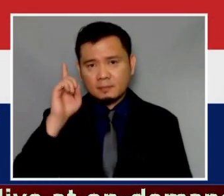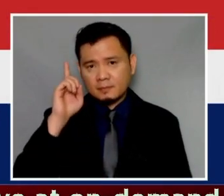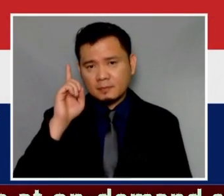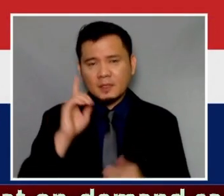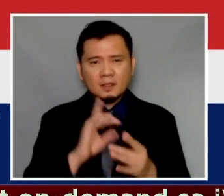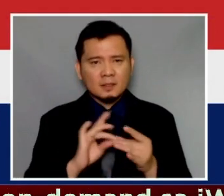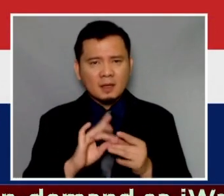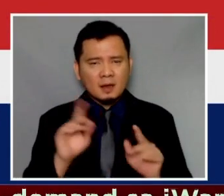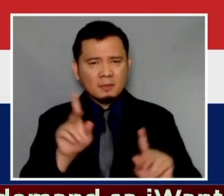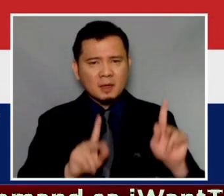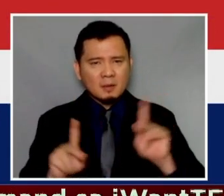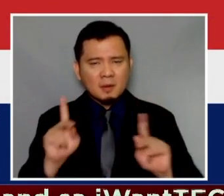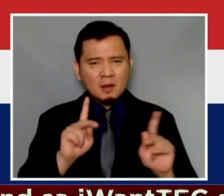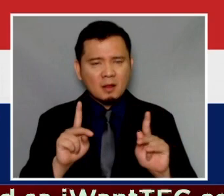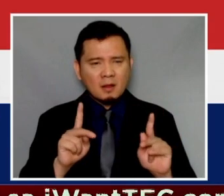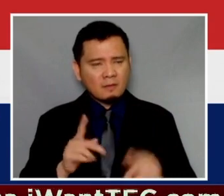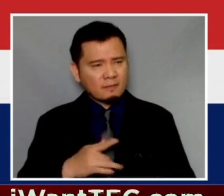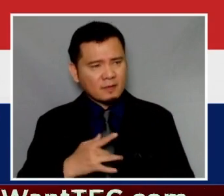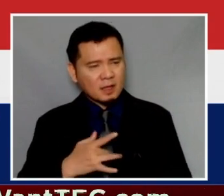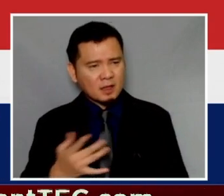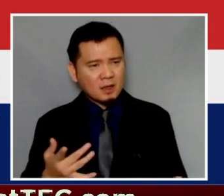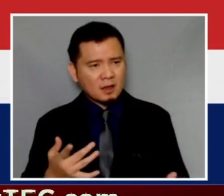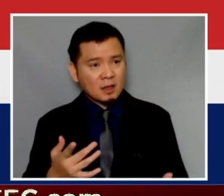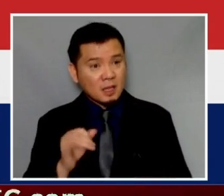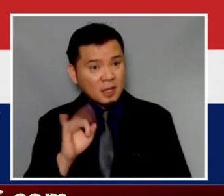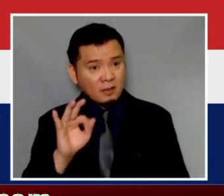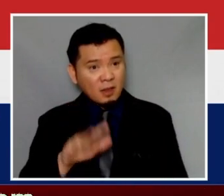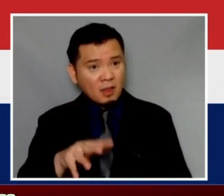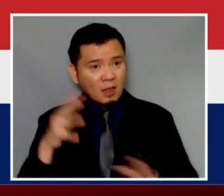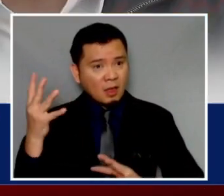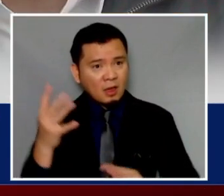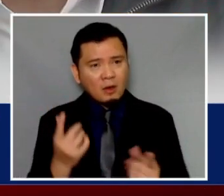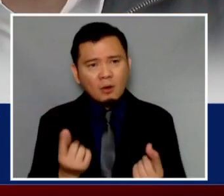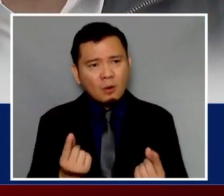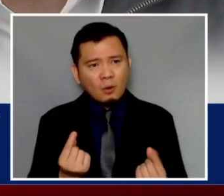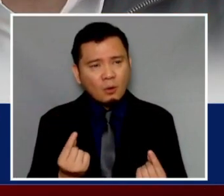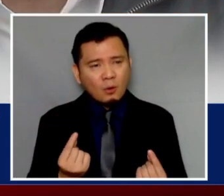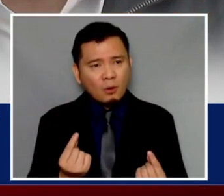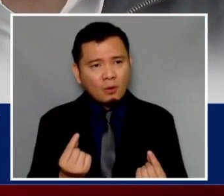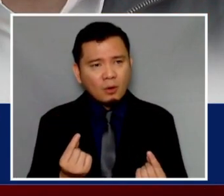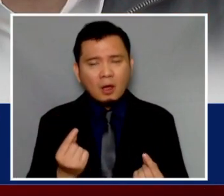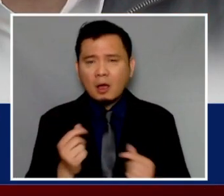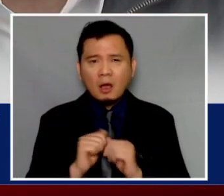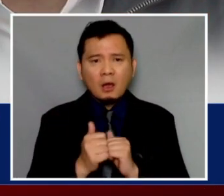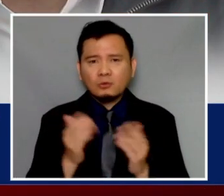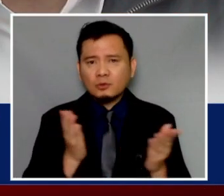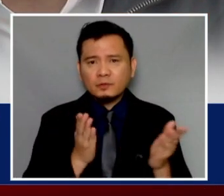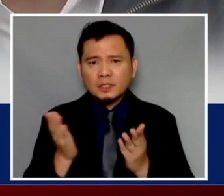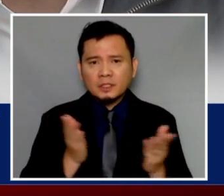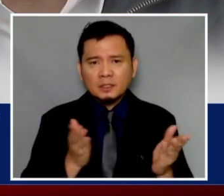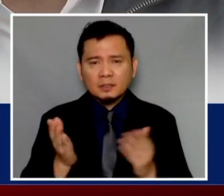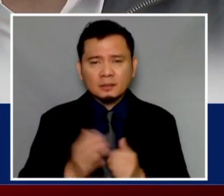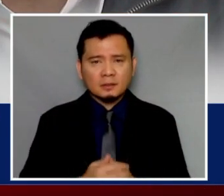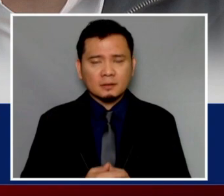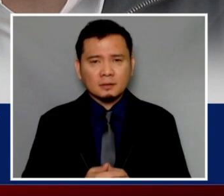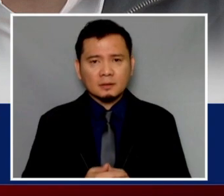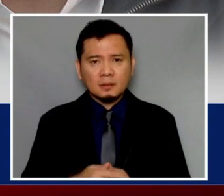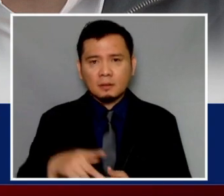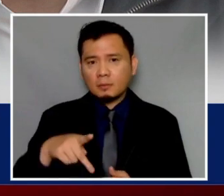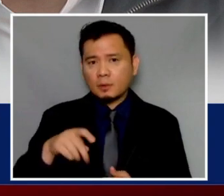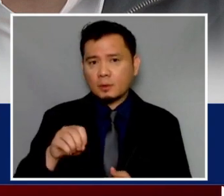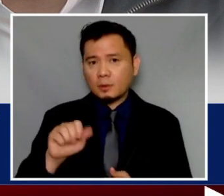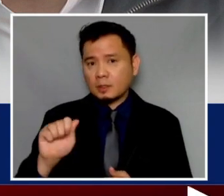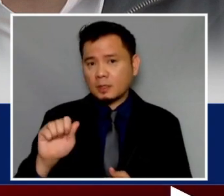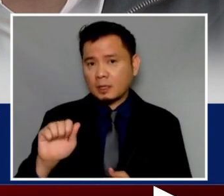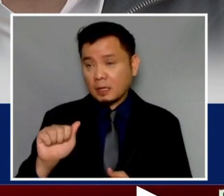paano kami habang kayo'y nagkakagulo? Paano yung serbisyo namin? Sa isang pahayag, sinabi rin ng POEA na